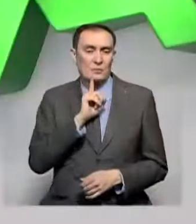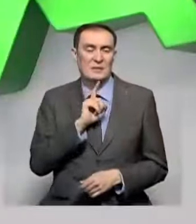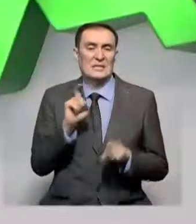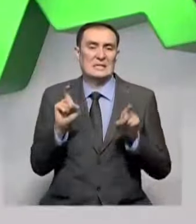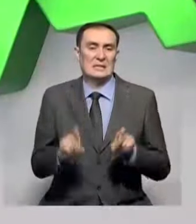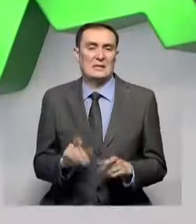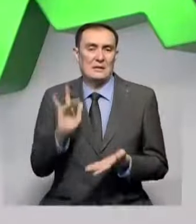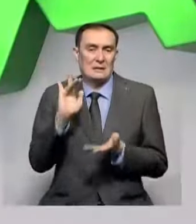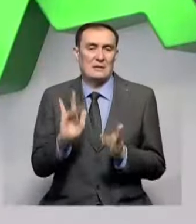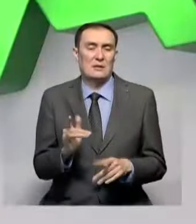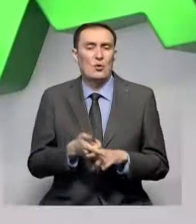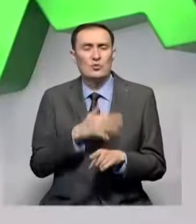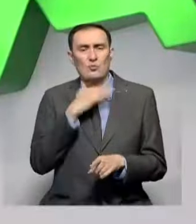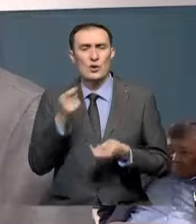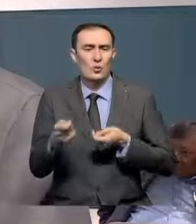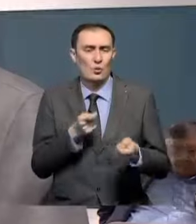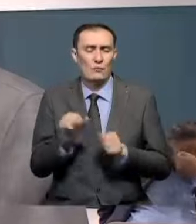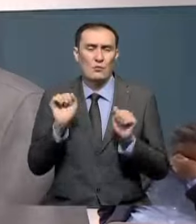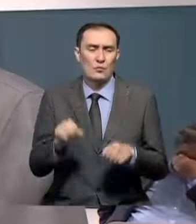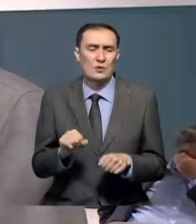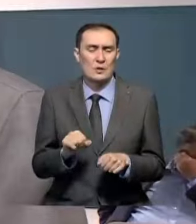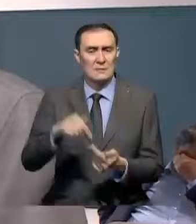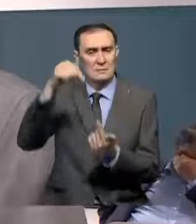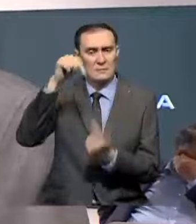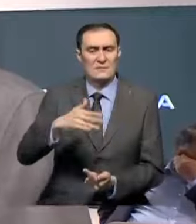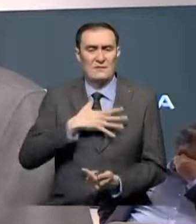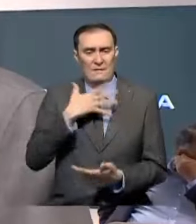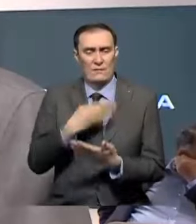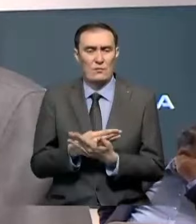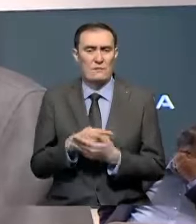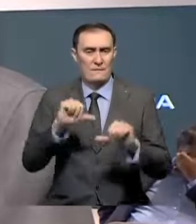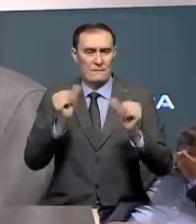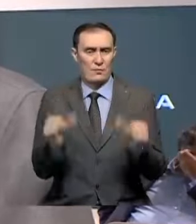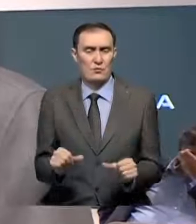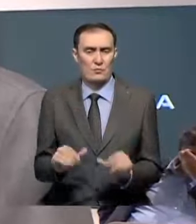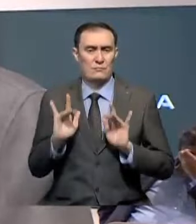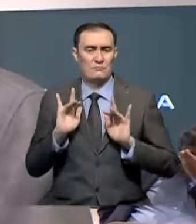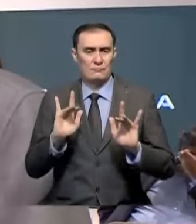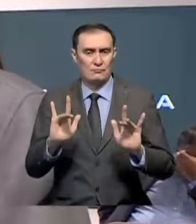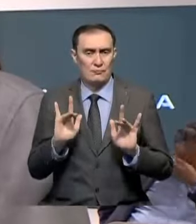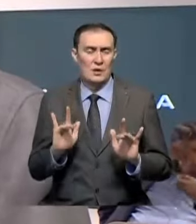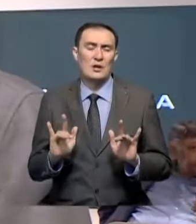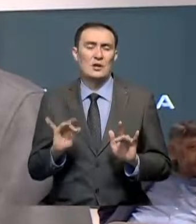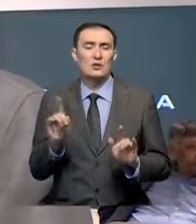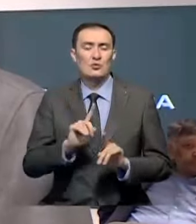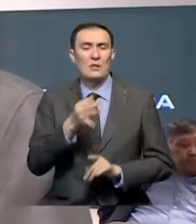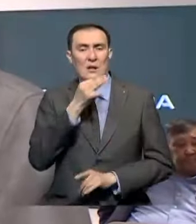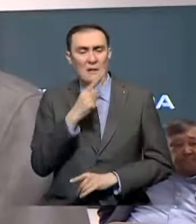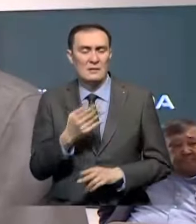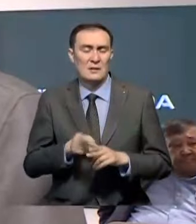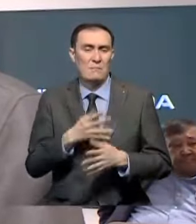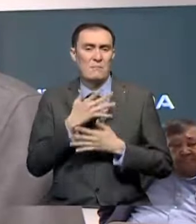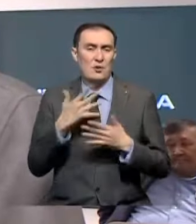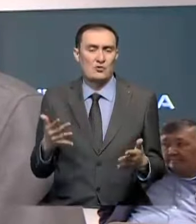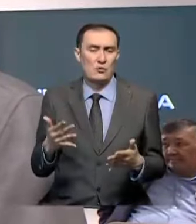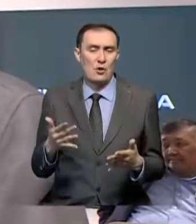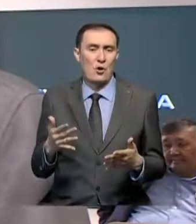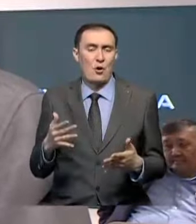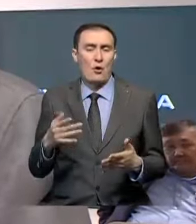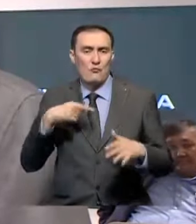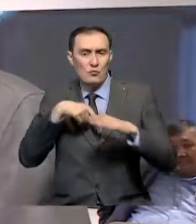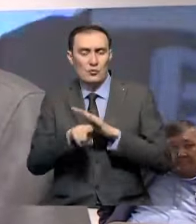сиденья очень много регулировок То есть можно подстроить под себя и е что понравилось это очень большой внутренний